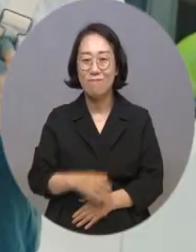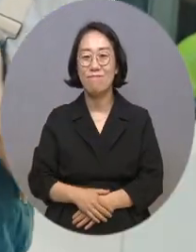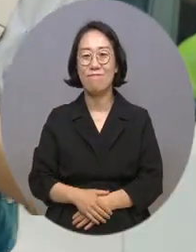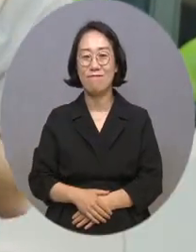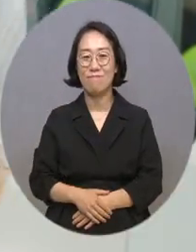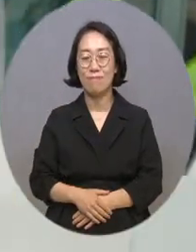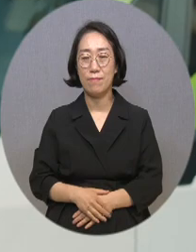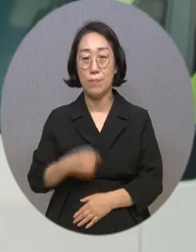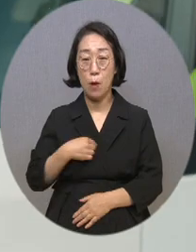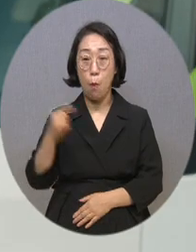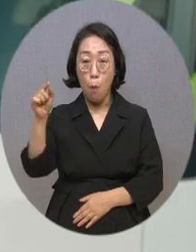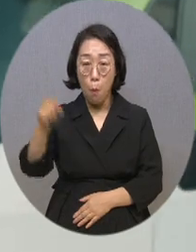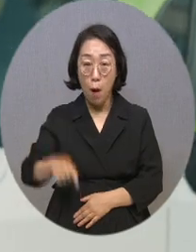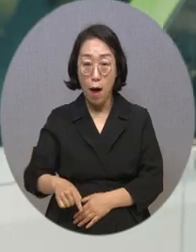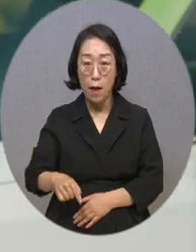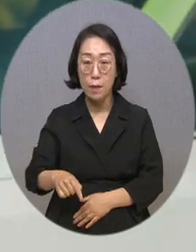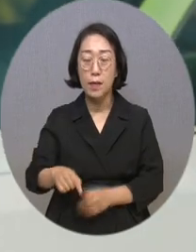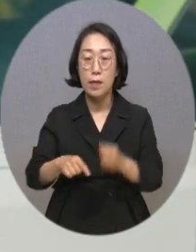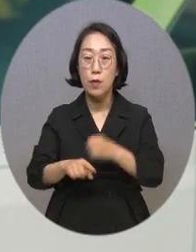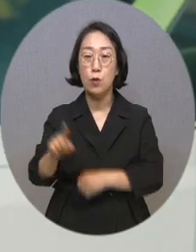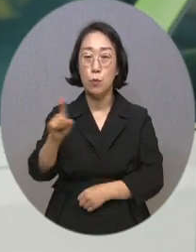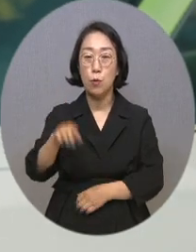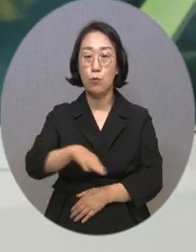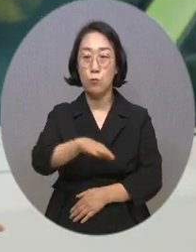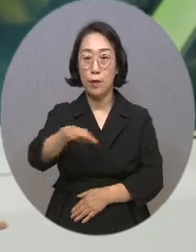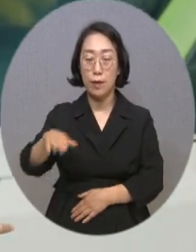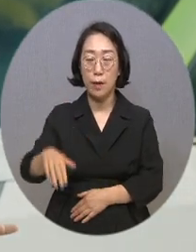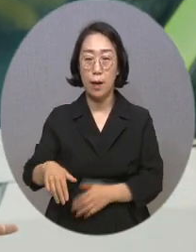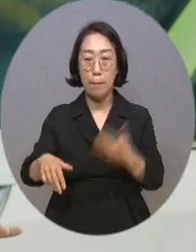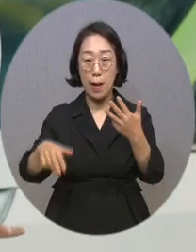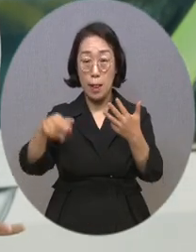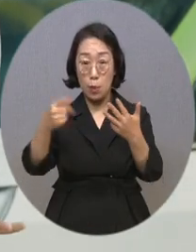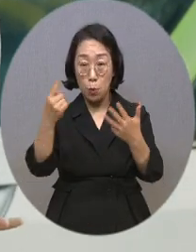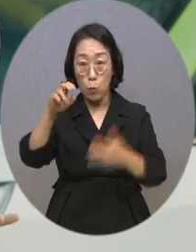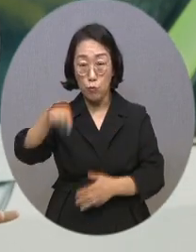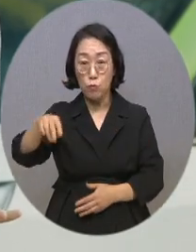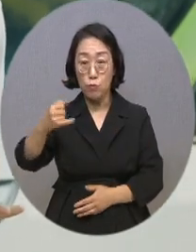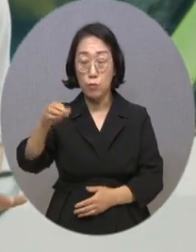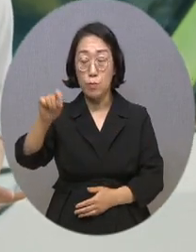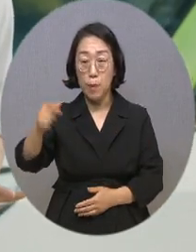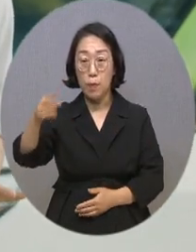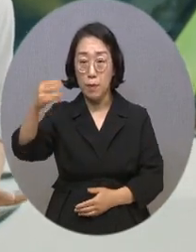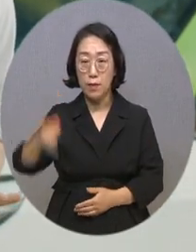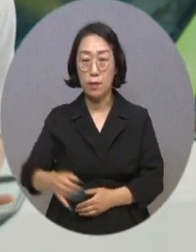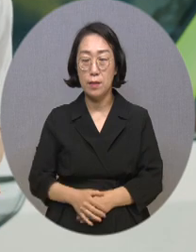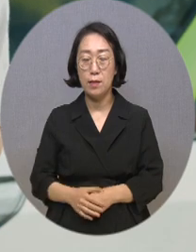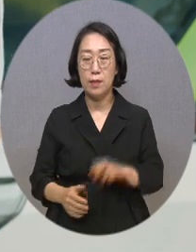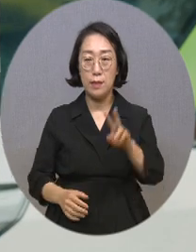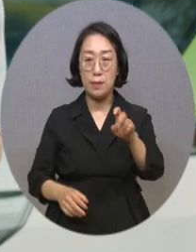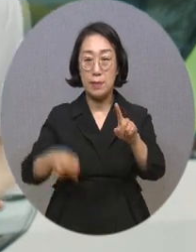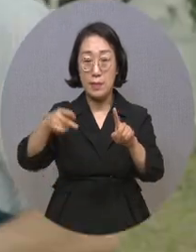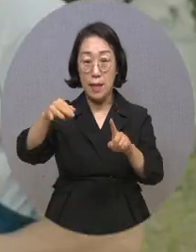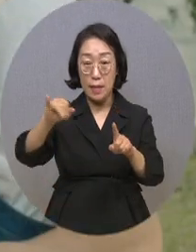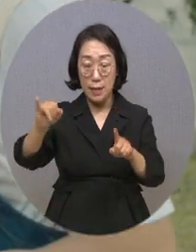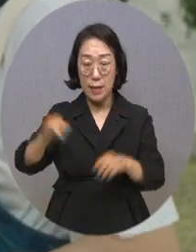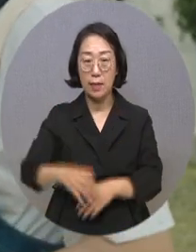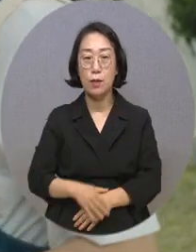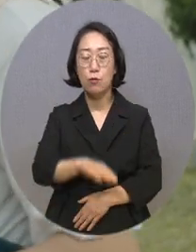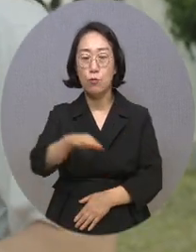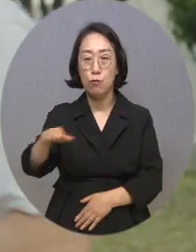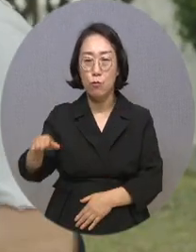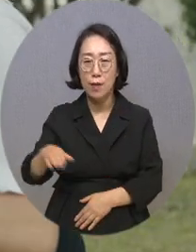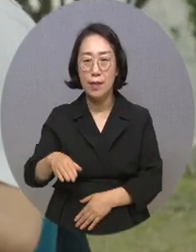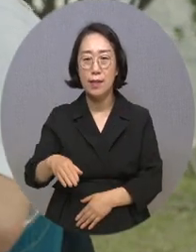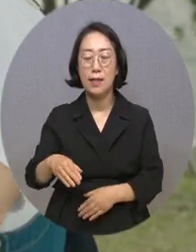예. 여기를 왜 왔는지 한번 취지를 한번 말씀드려야 될 것 같은데 네네네. 저희가 또 팔도 무브먼트 팀이라고 21세기 음유시인들이라고 생각하시면 됩니다.